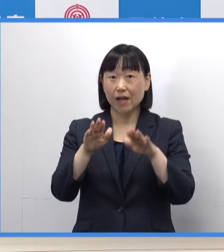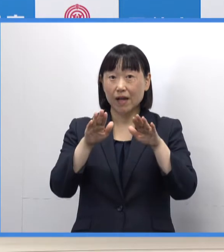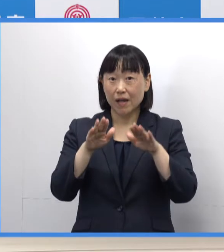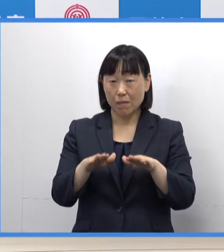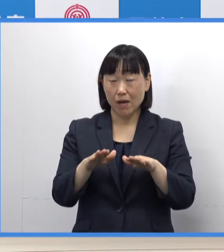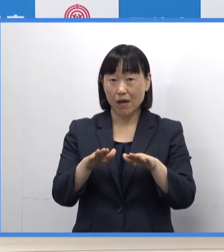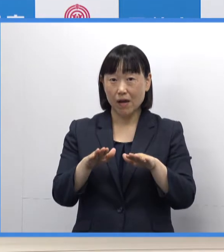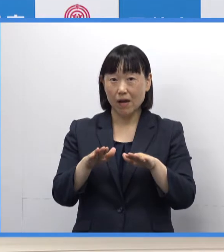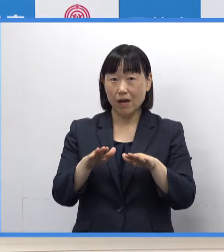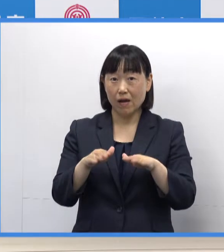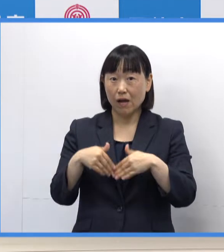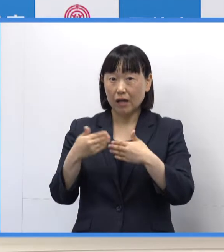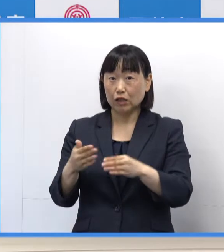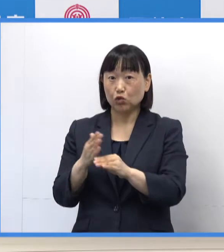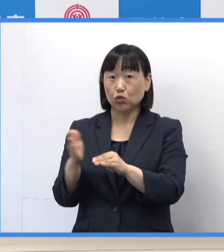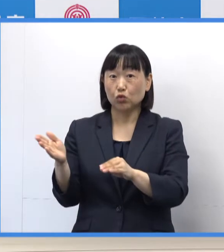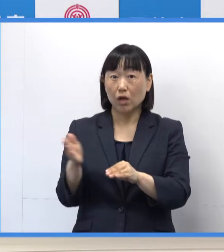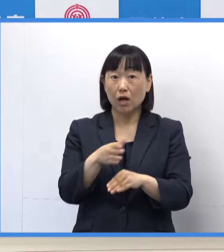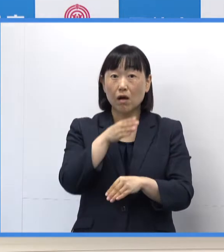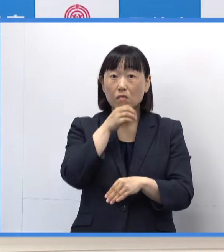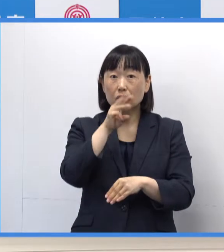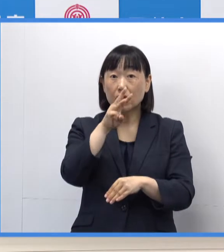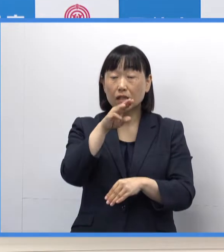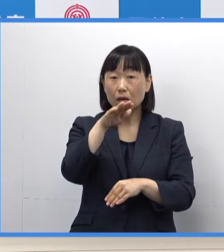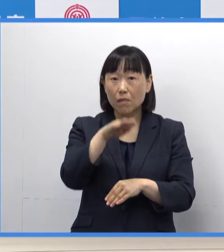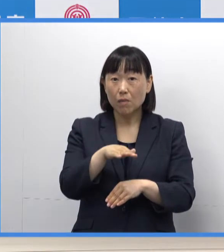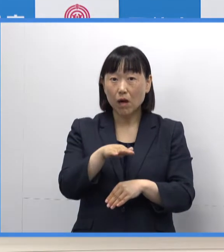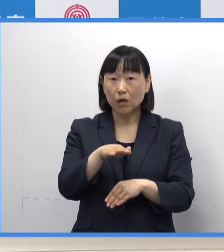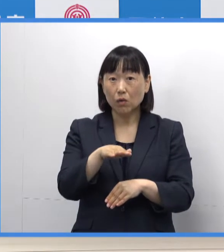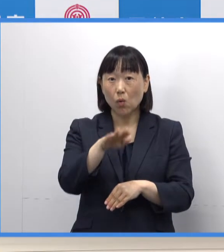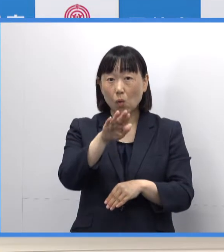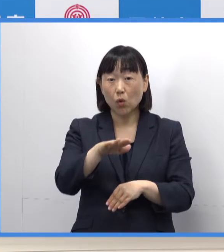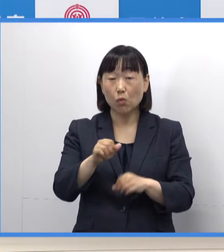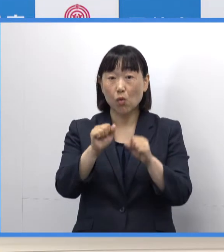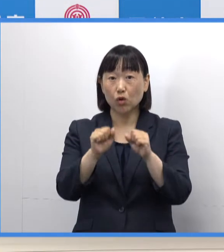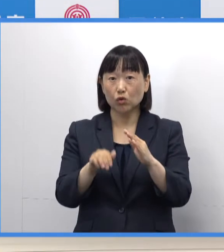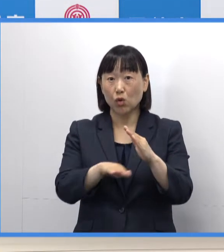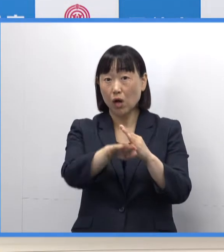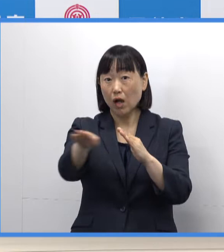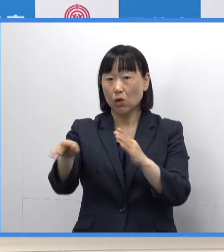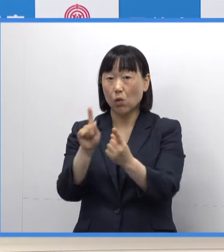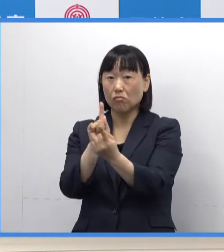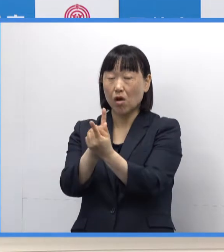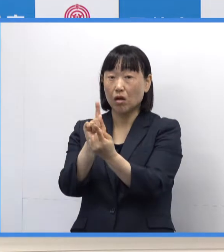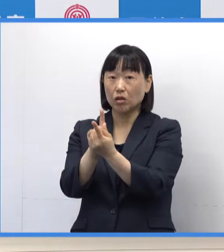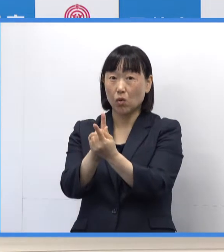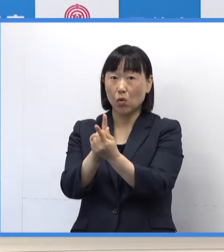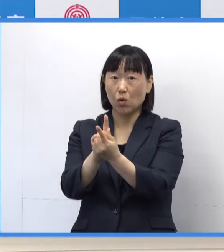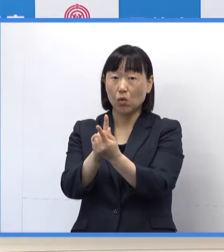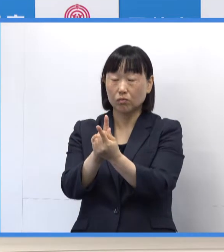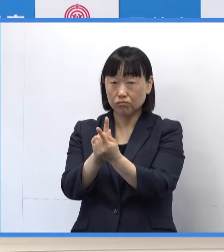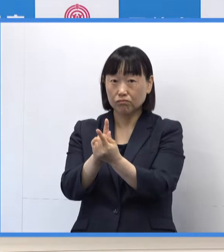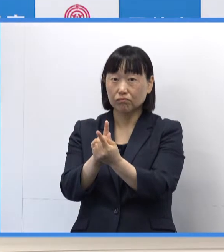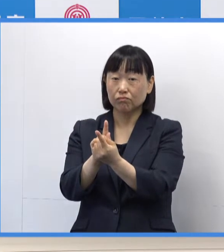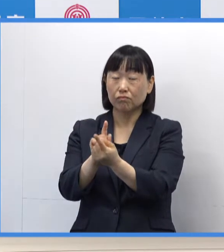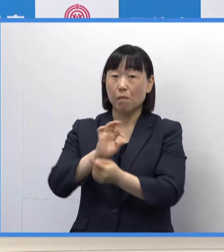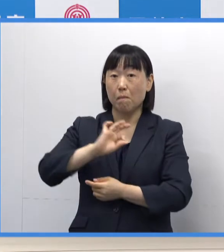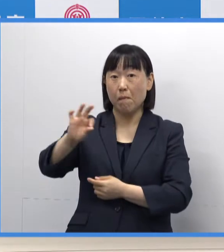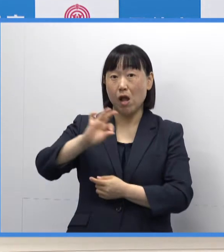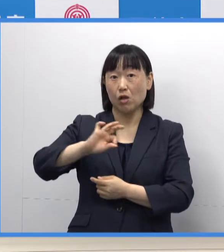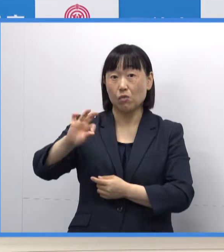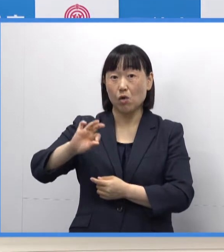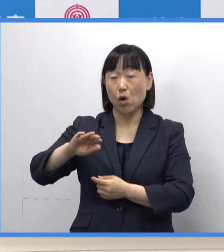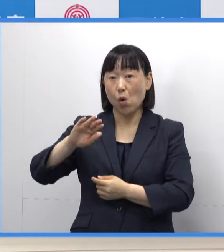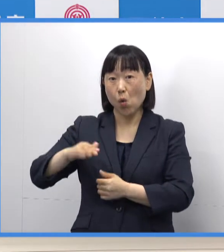現在妊娠中から3歳未満のお子さんがいるご家族を対象に配信している子